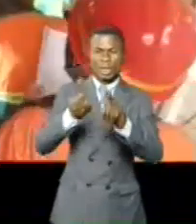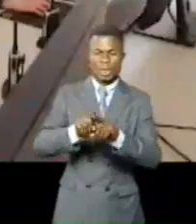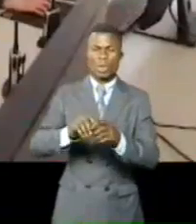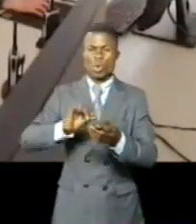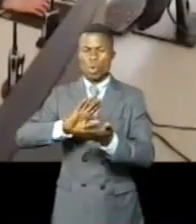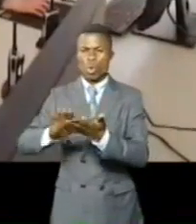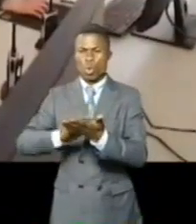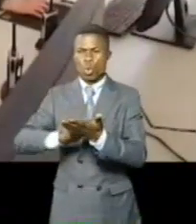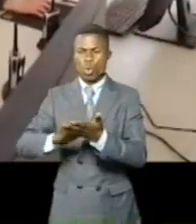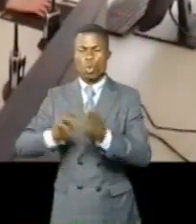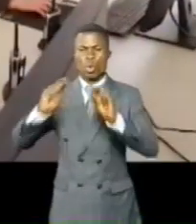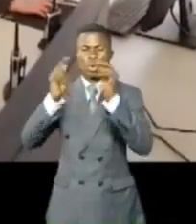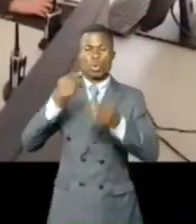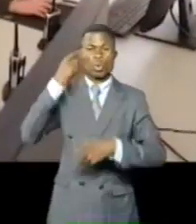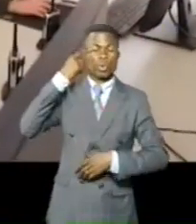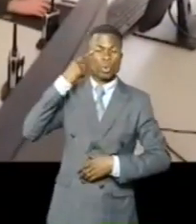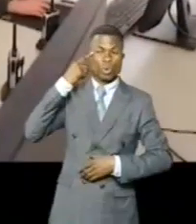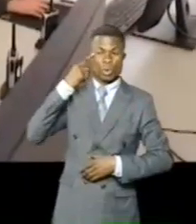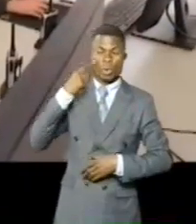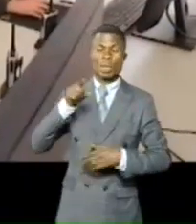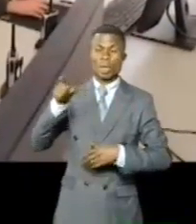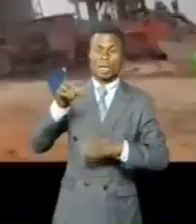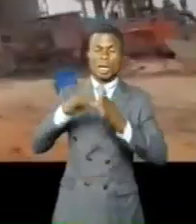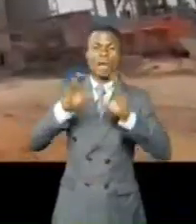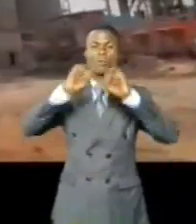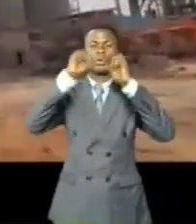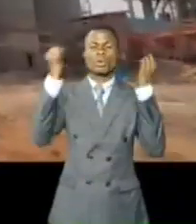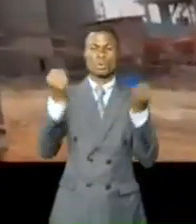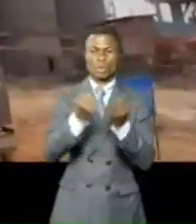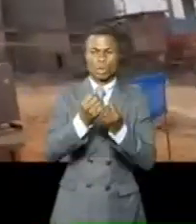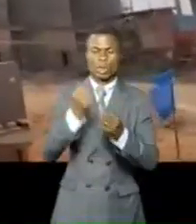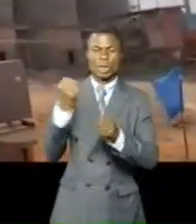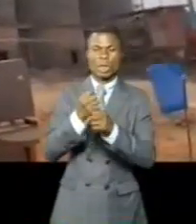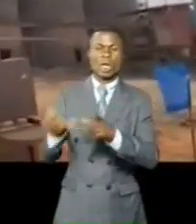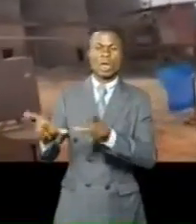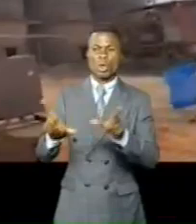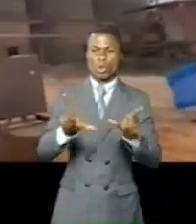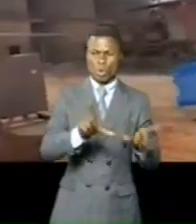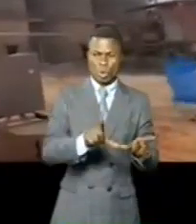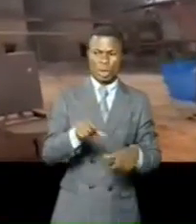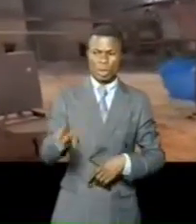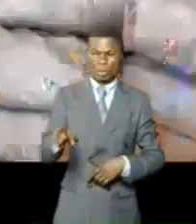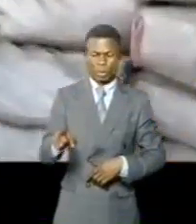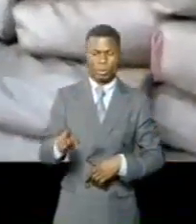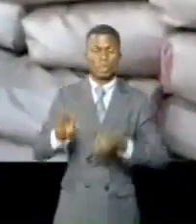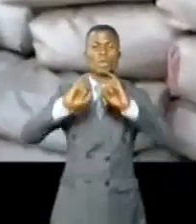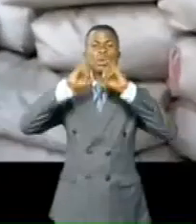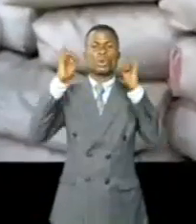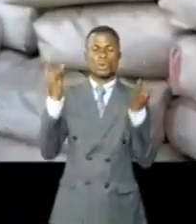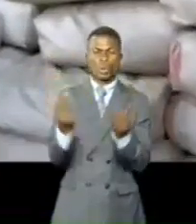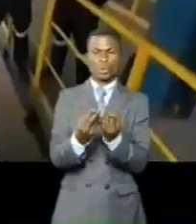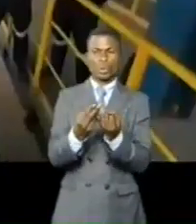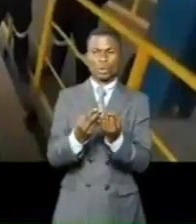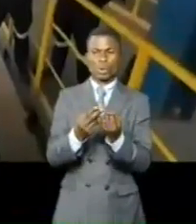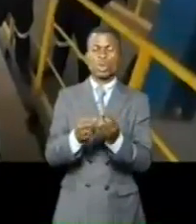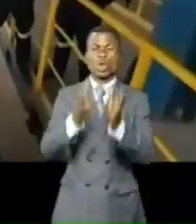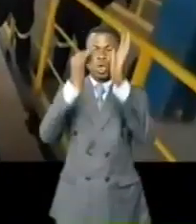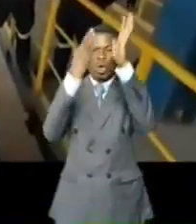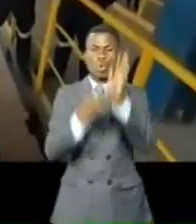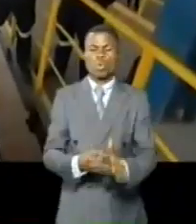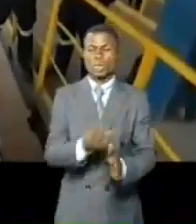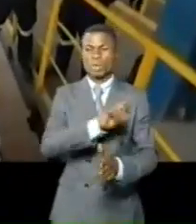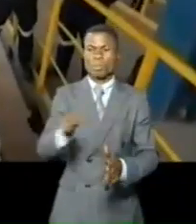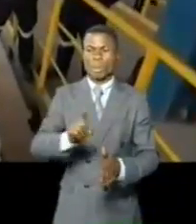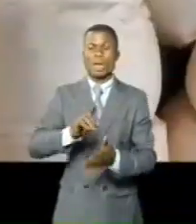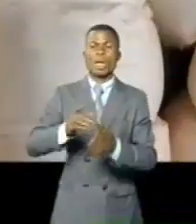par le groupe chinois Zhenjing avec la société carrière de Lualaba Karilou. Cette usine produit 800 000 tonnes de ciment